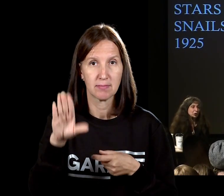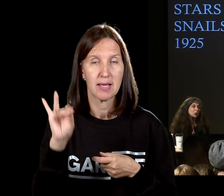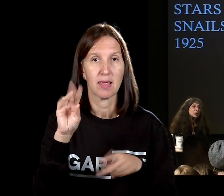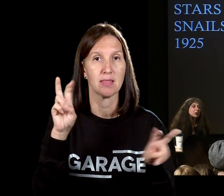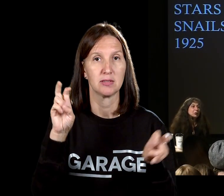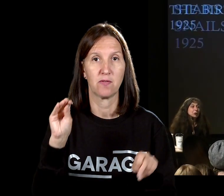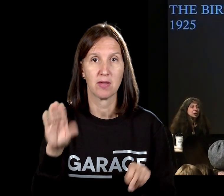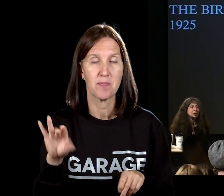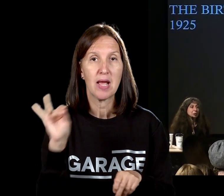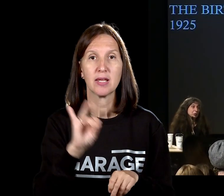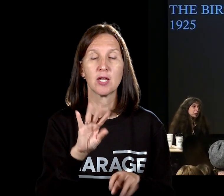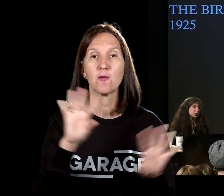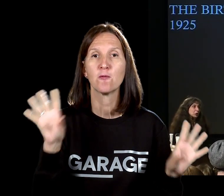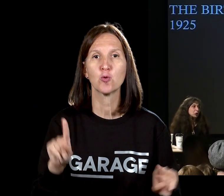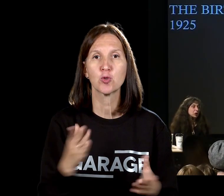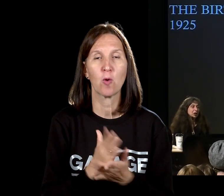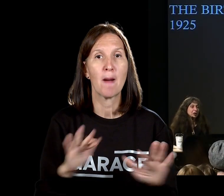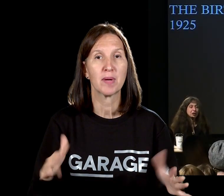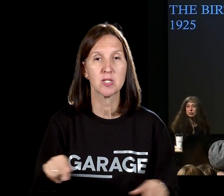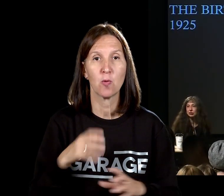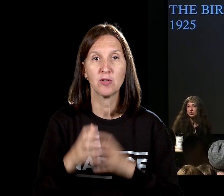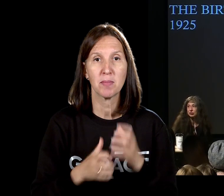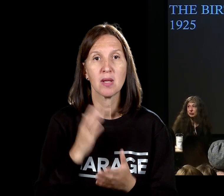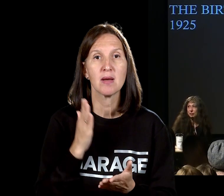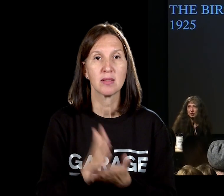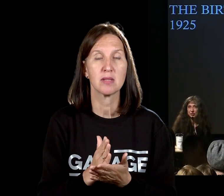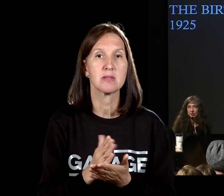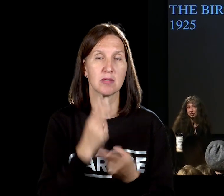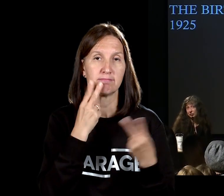то, что происходит в этом мире, это там происходит, у них какие-то явно